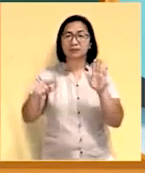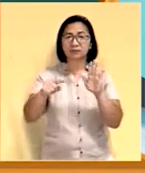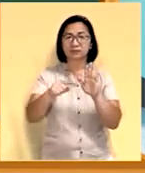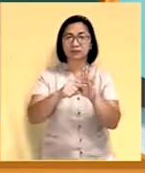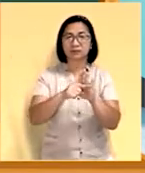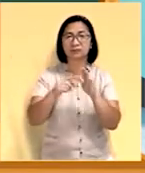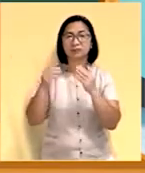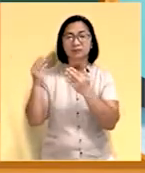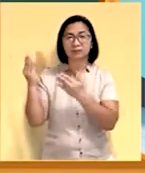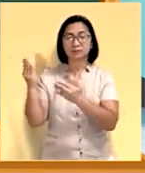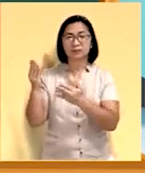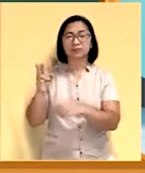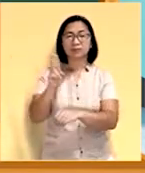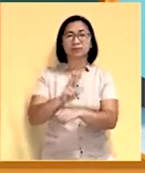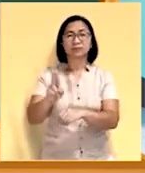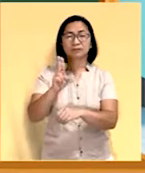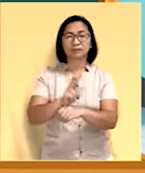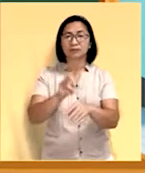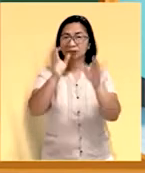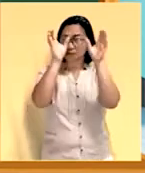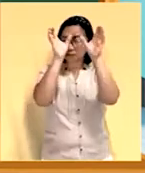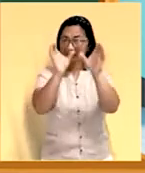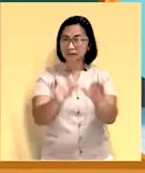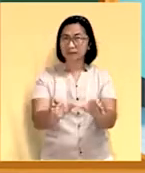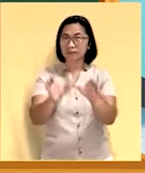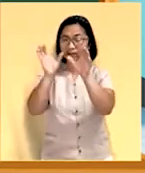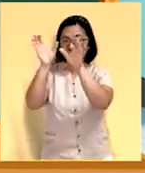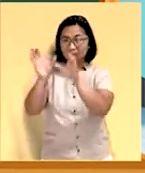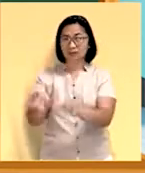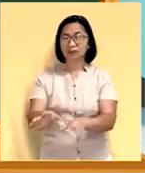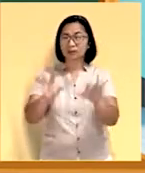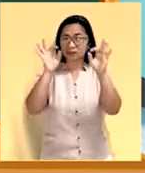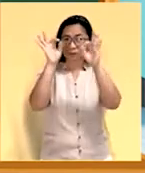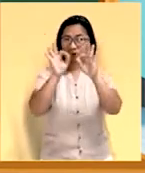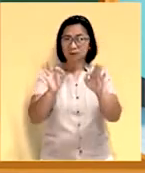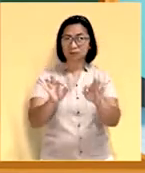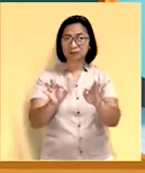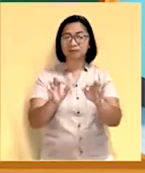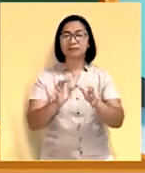3,145. I-subtract ang mga ito gamit ang column o vertical form.